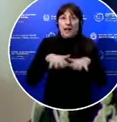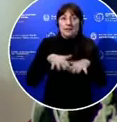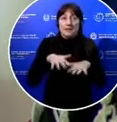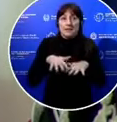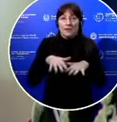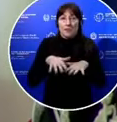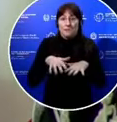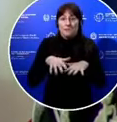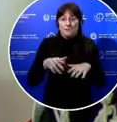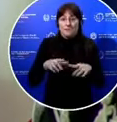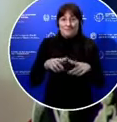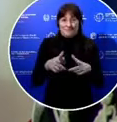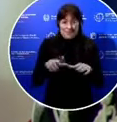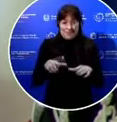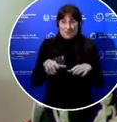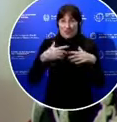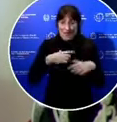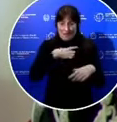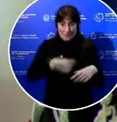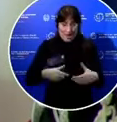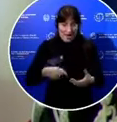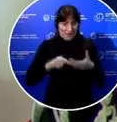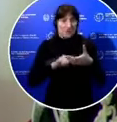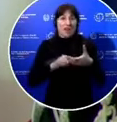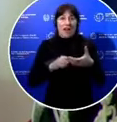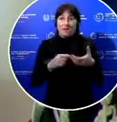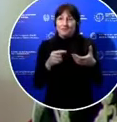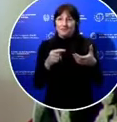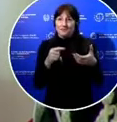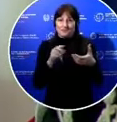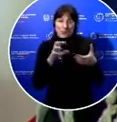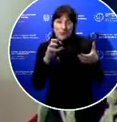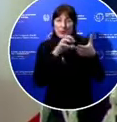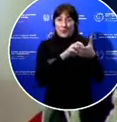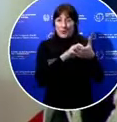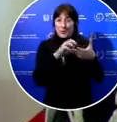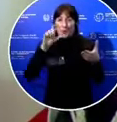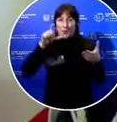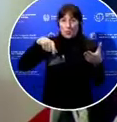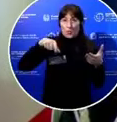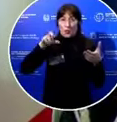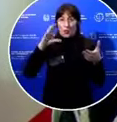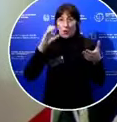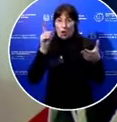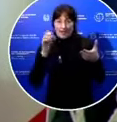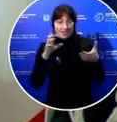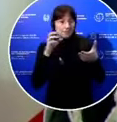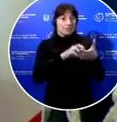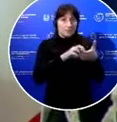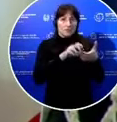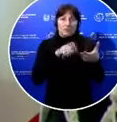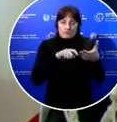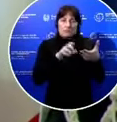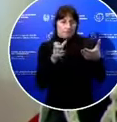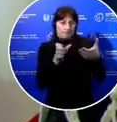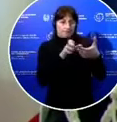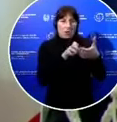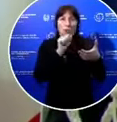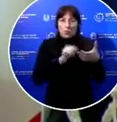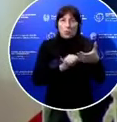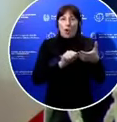vostro badge di riconoscimento infatti un QR code che vi consentirà di poter formulare delle domande che